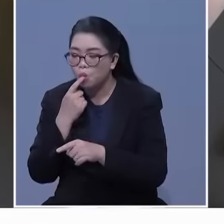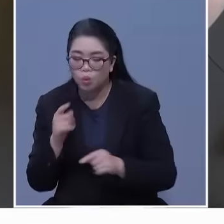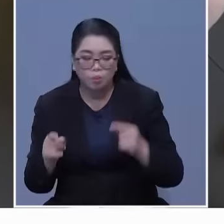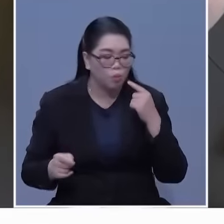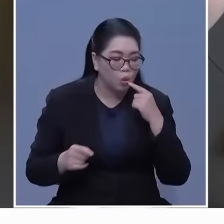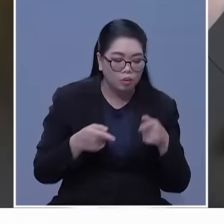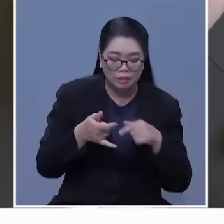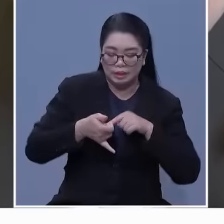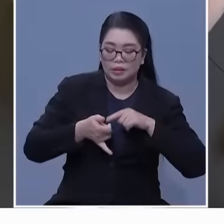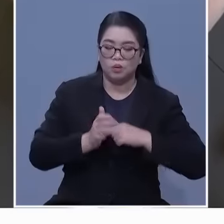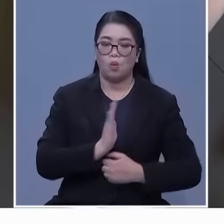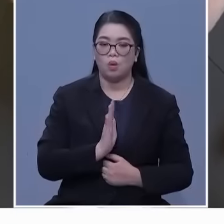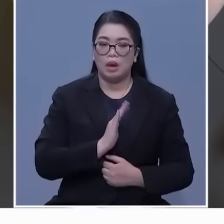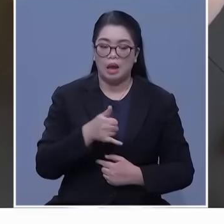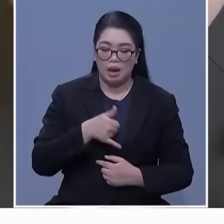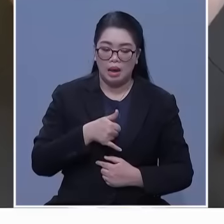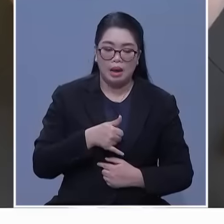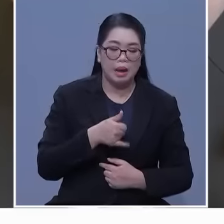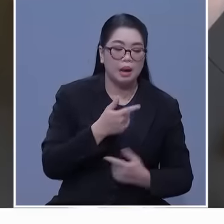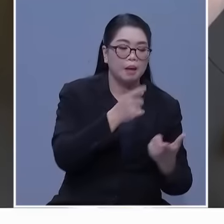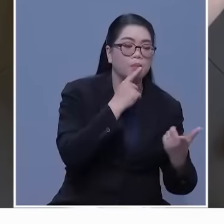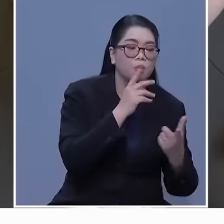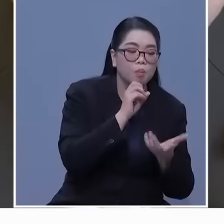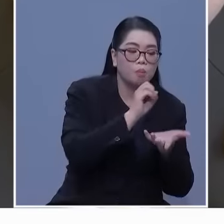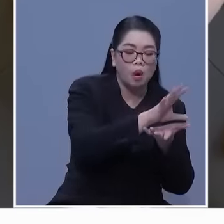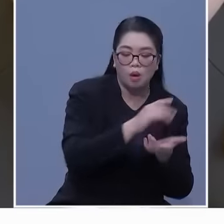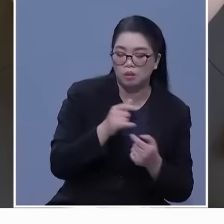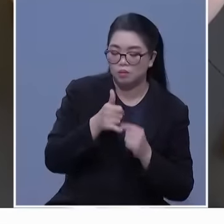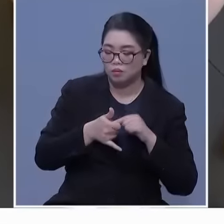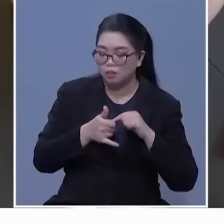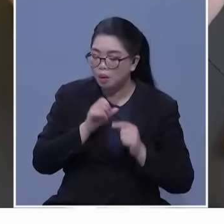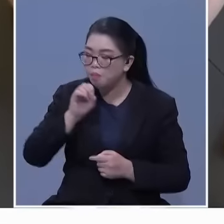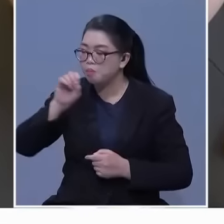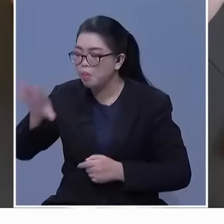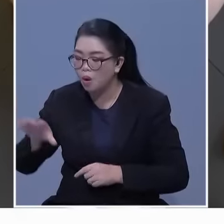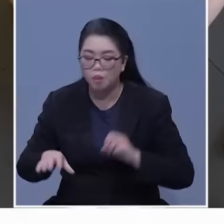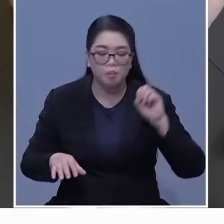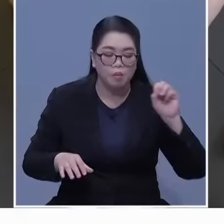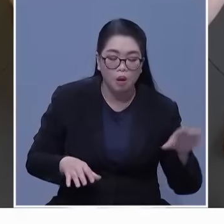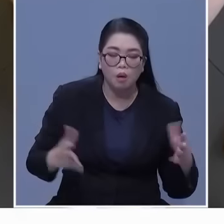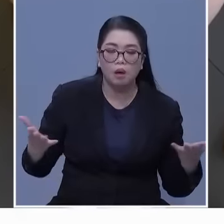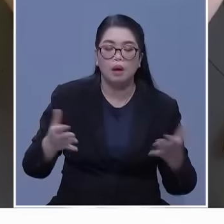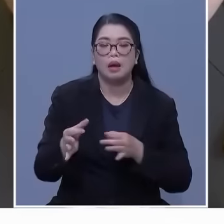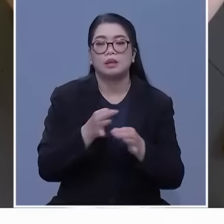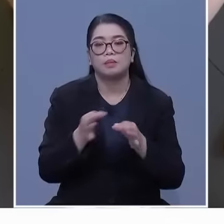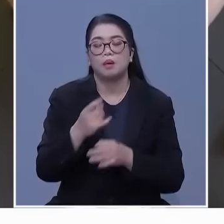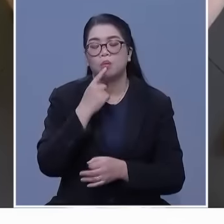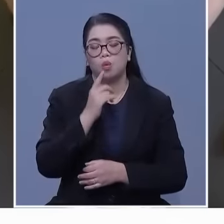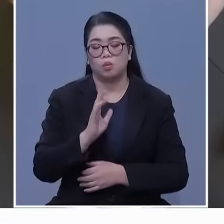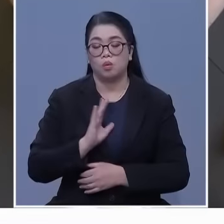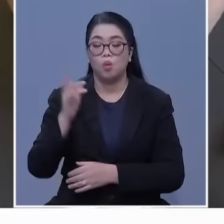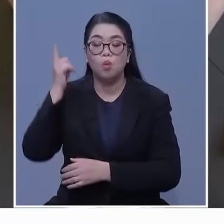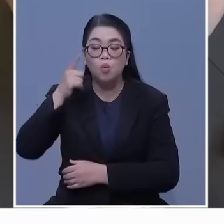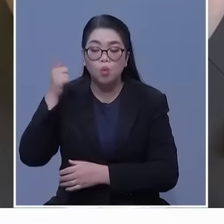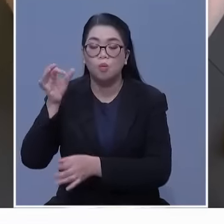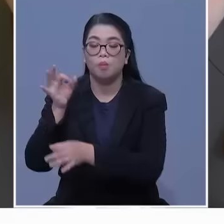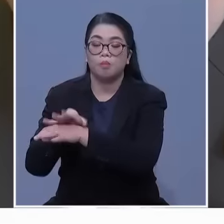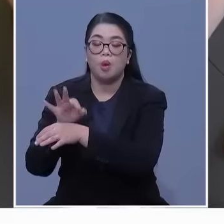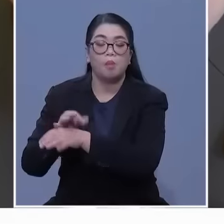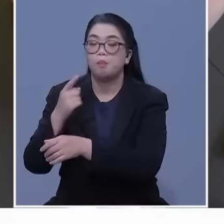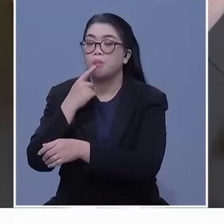องมีคุณสามารถเป็นคนกลางที่เอาข้อความไปบอกแต่ละคน คือคุณศิระพยายามอธิบายว่าลุงป้อมเองก็ไม่ได้เอ่ยป